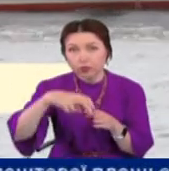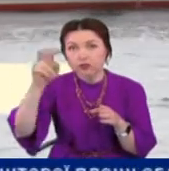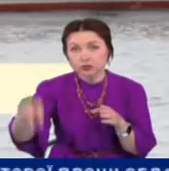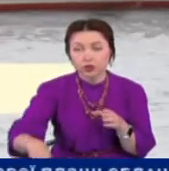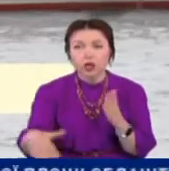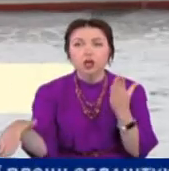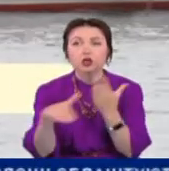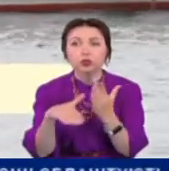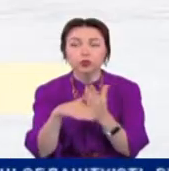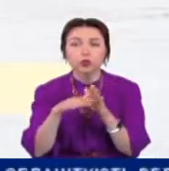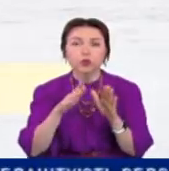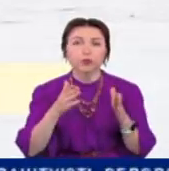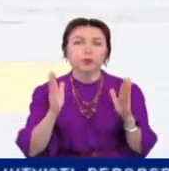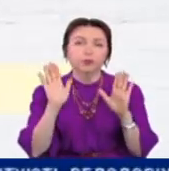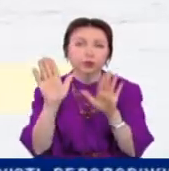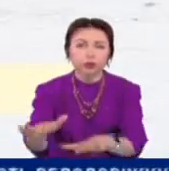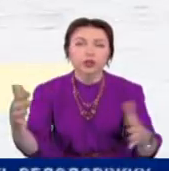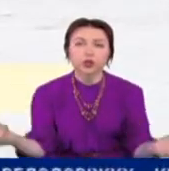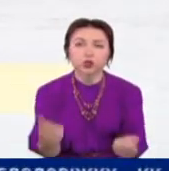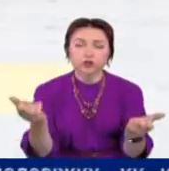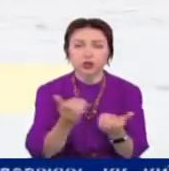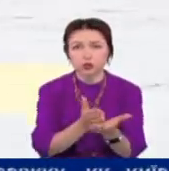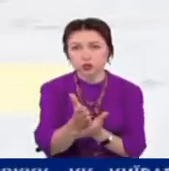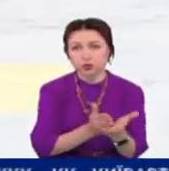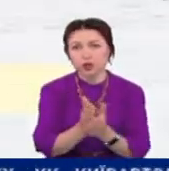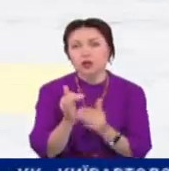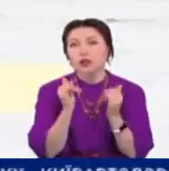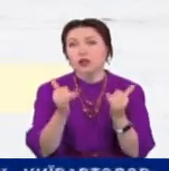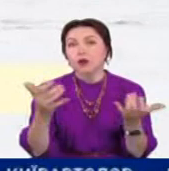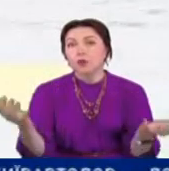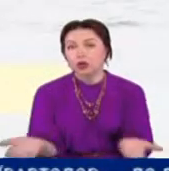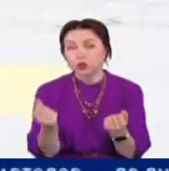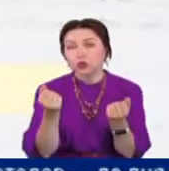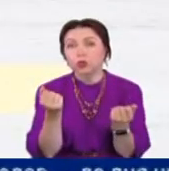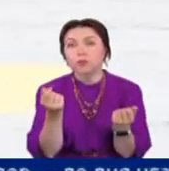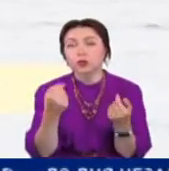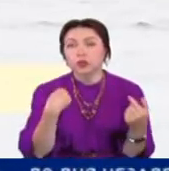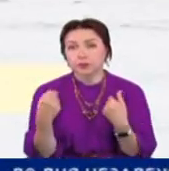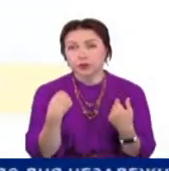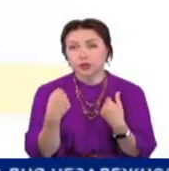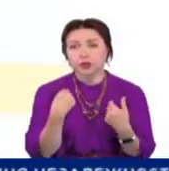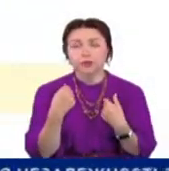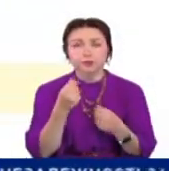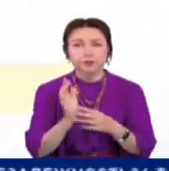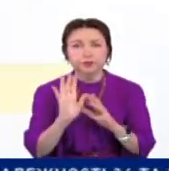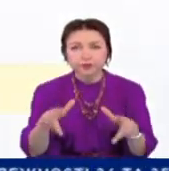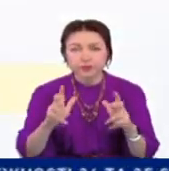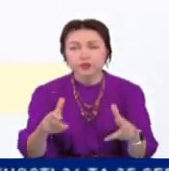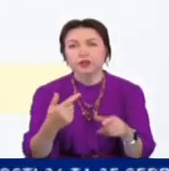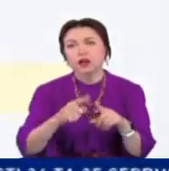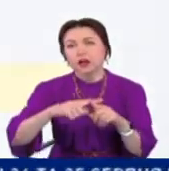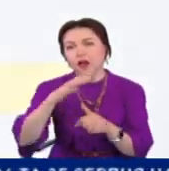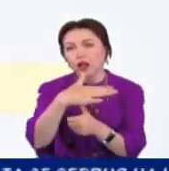на допомогу прибули рятувальні служби. Для порятунку потерпілих задіяли аероглісер, катери, скутери та